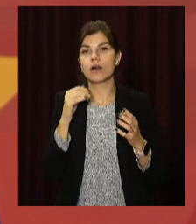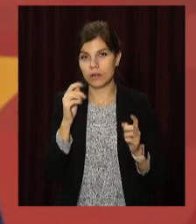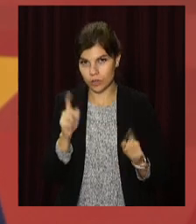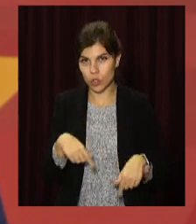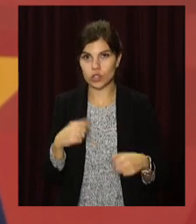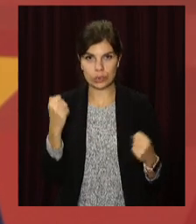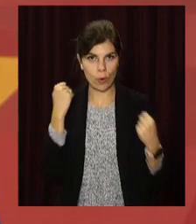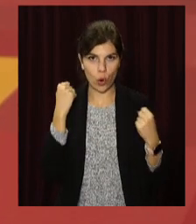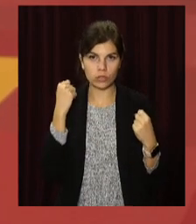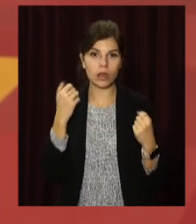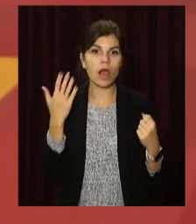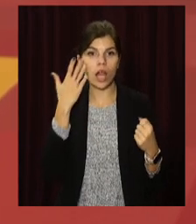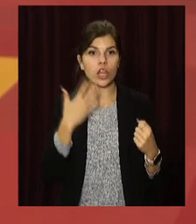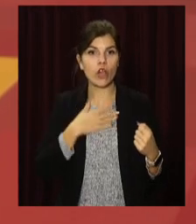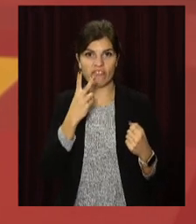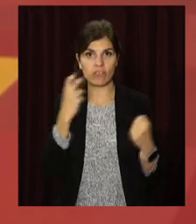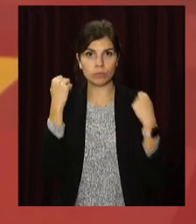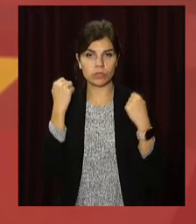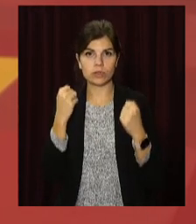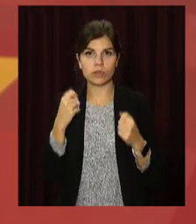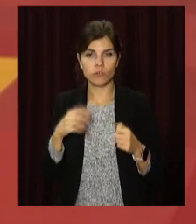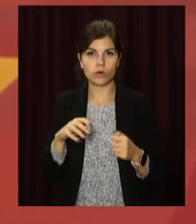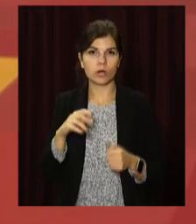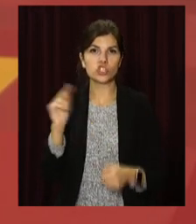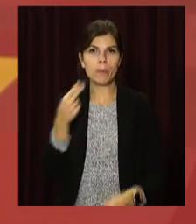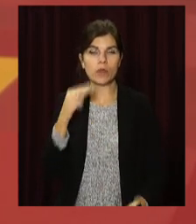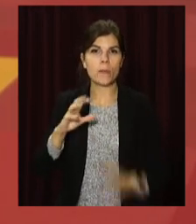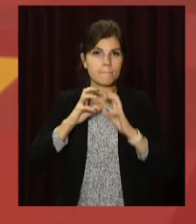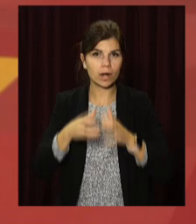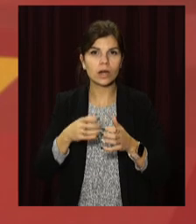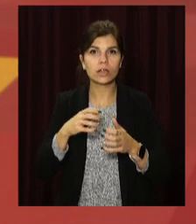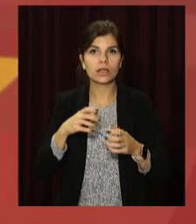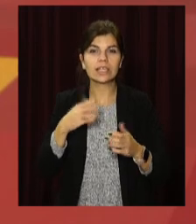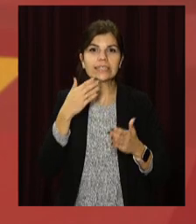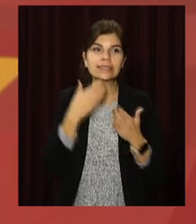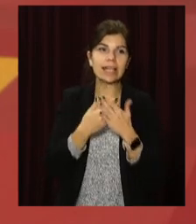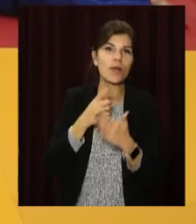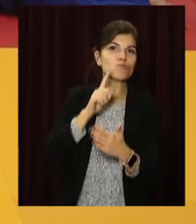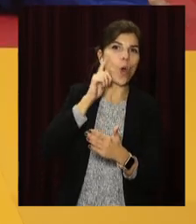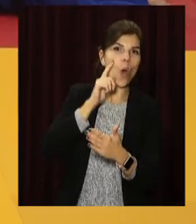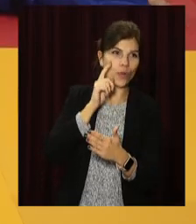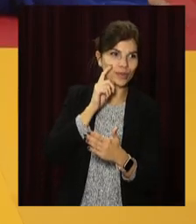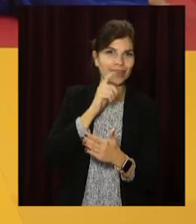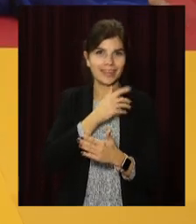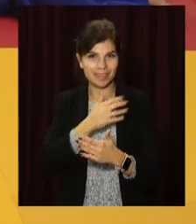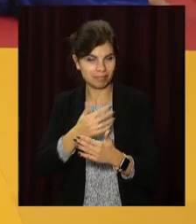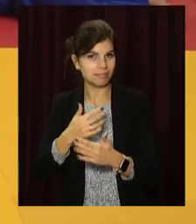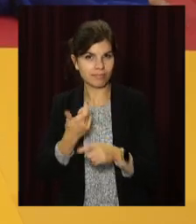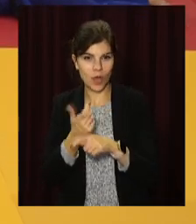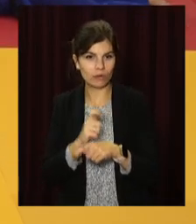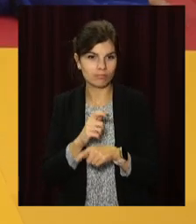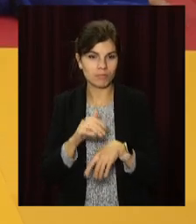действующих спортсменов, когда два наших спортсмена стали призерами чемпионата мира среди юниоров, такого уже давно не было. Усіх призерів